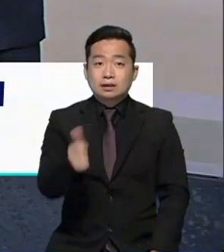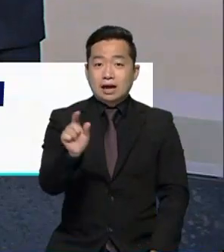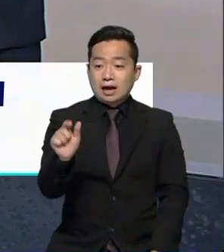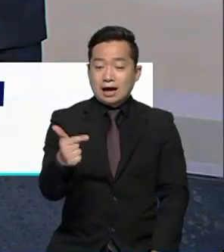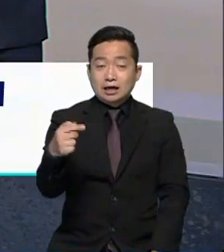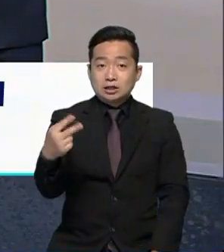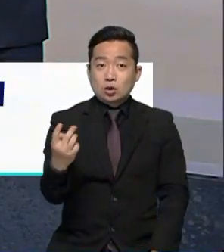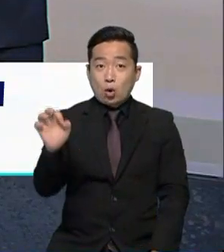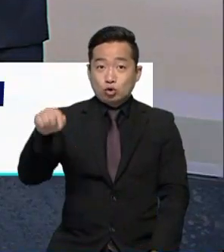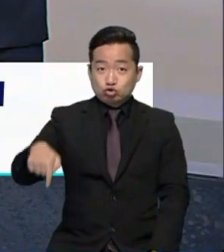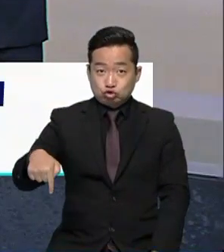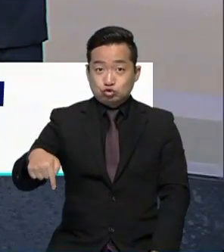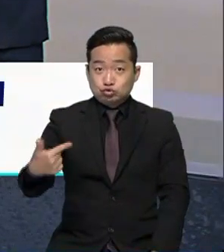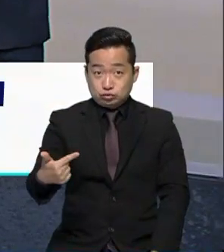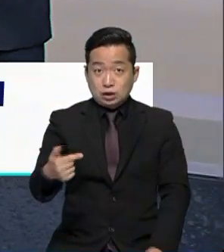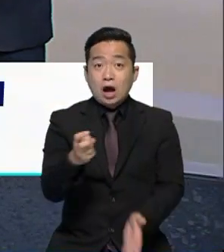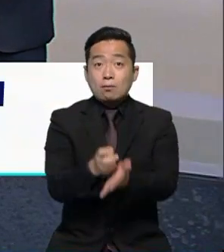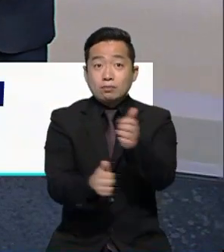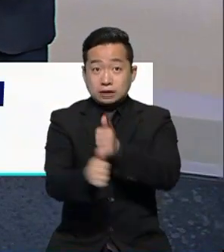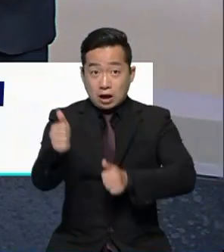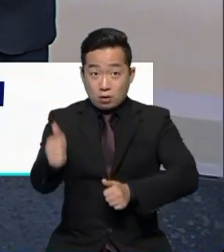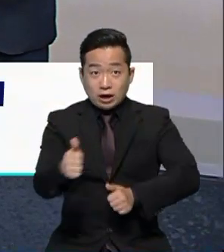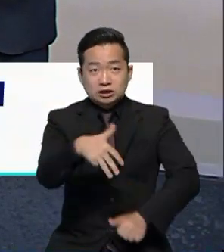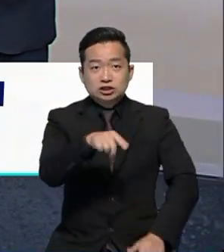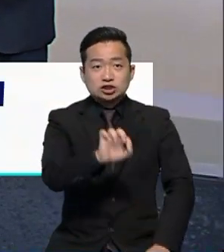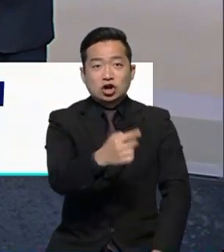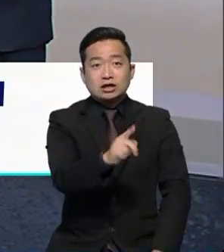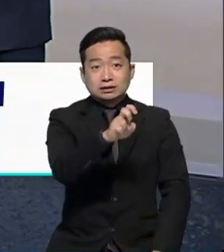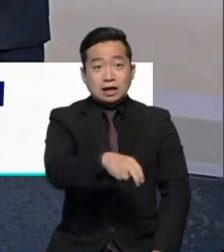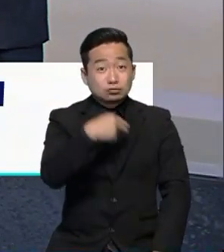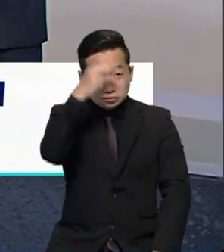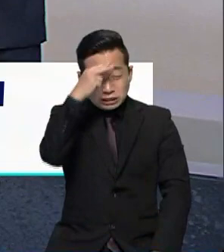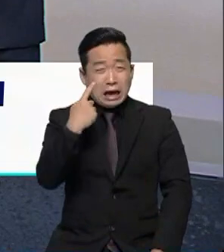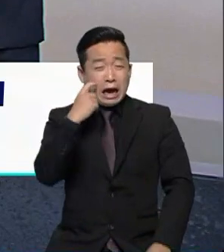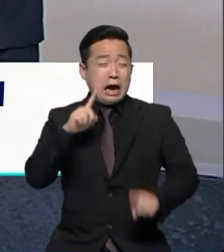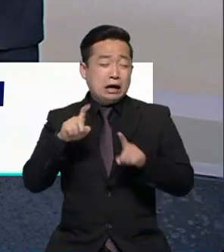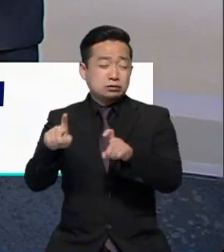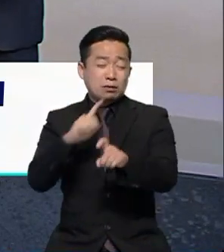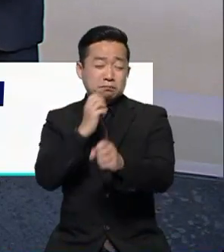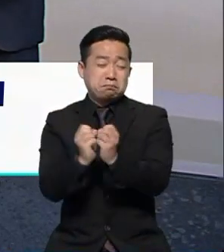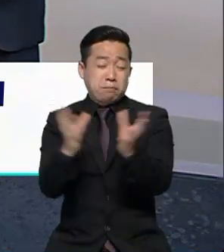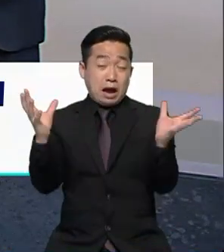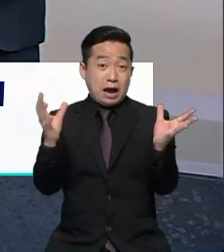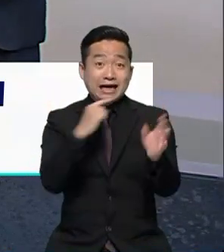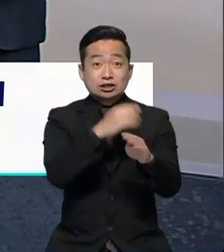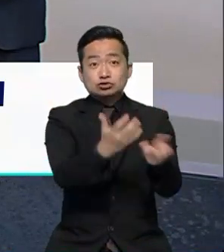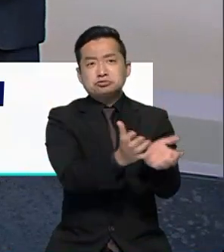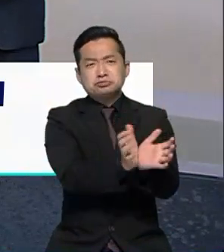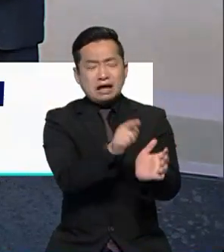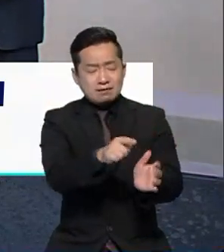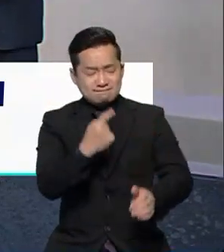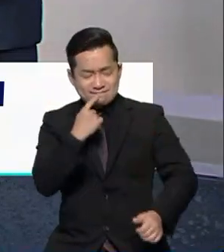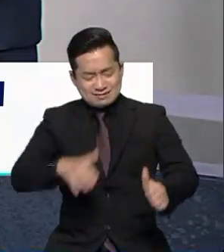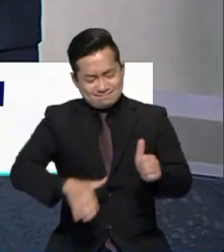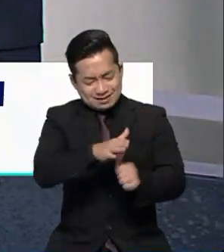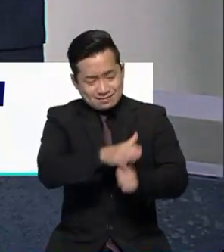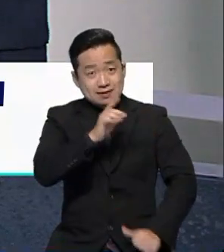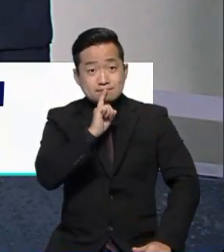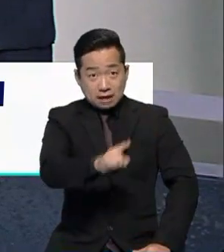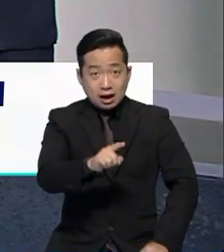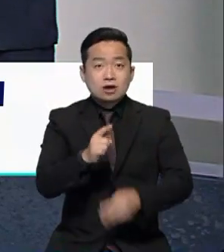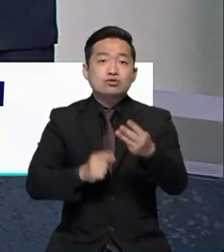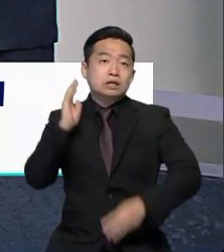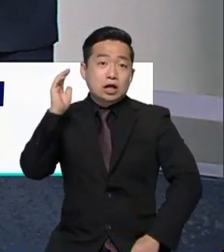한동훈 법무장관이 이른바 청담동 술자리 의혹을 제기한 민주당 측을 작심하고 저격했습니다.